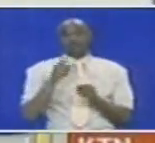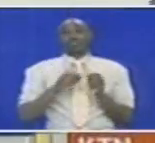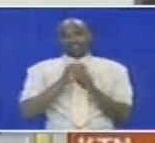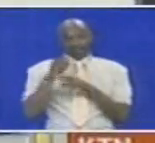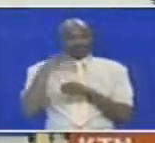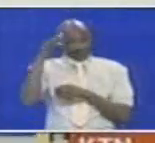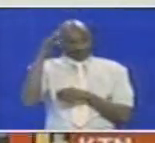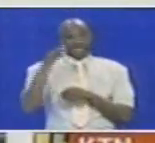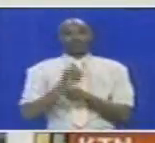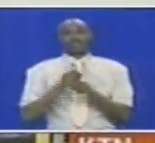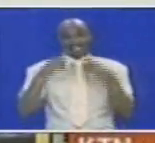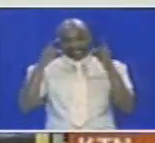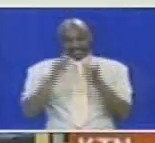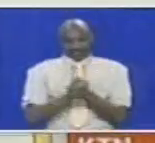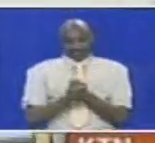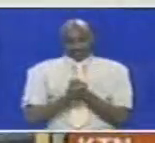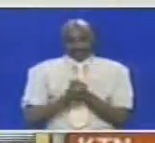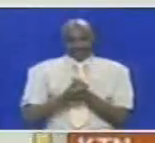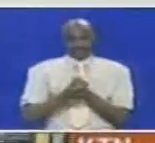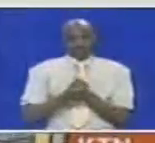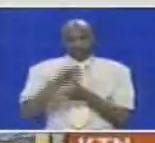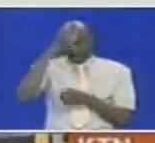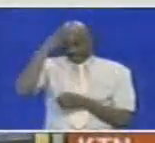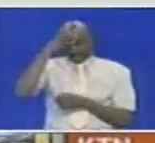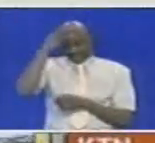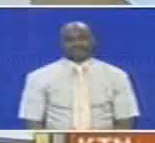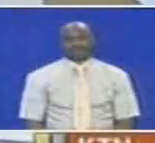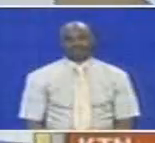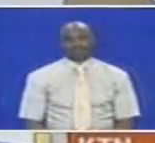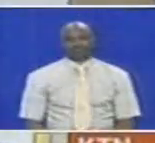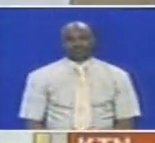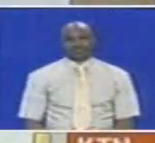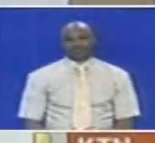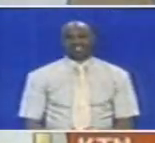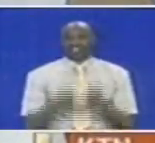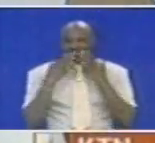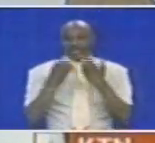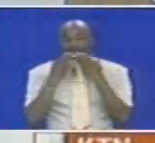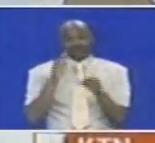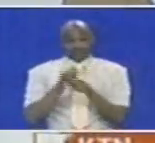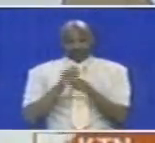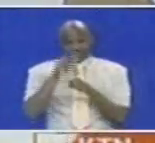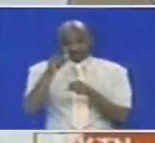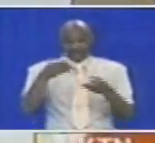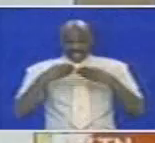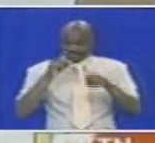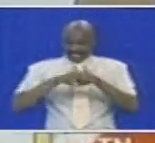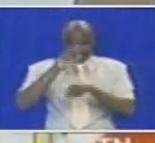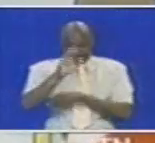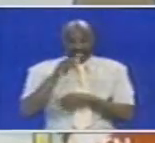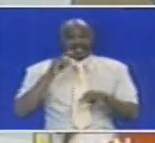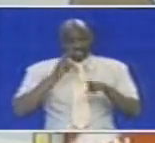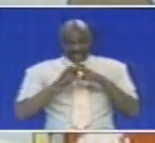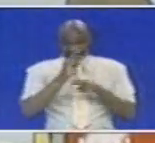usoni. Moses Wahisi, KTN michezo. Shukrani sana kwa kutupatia muda wako. Naitwa